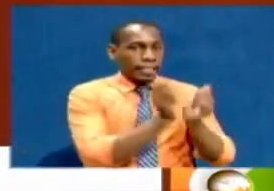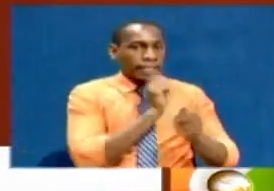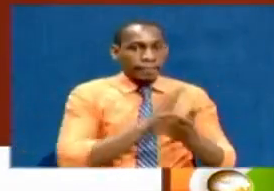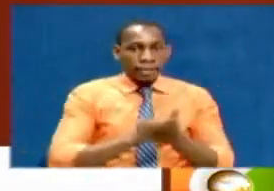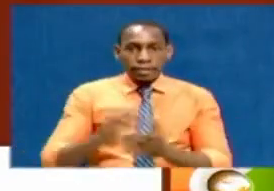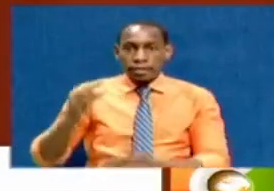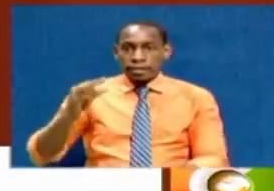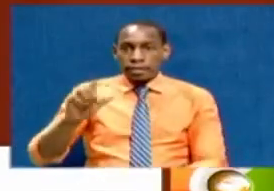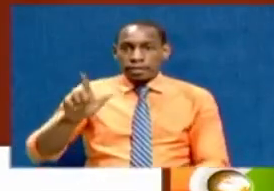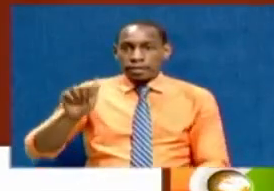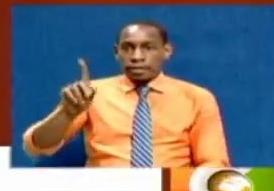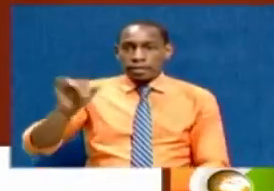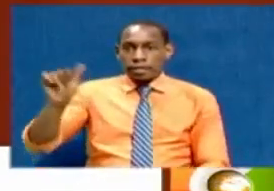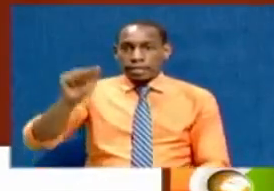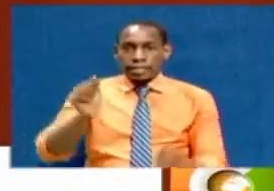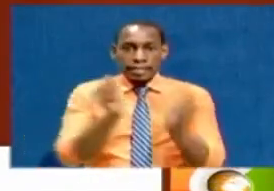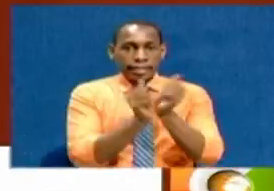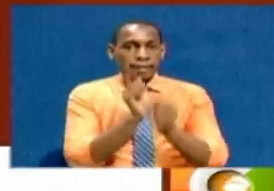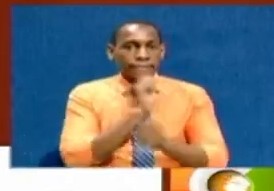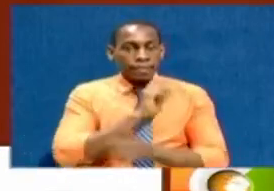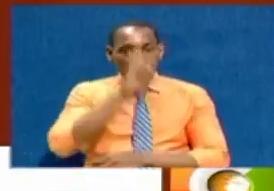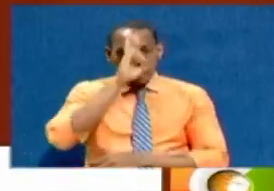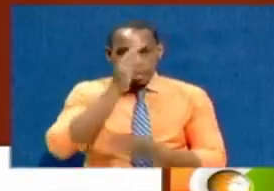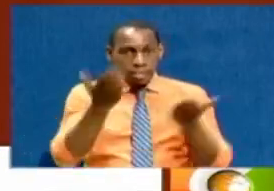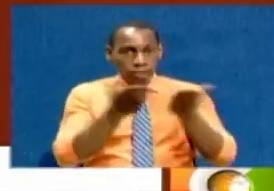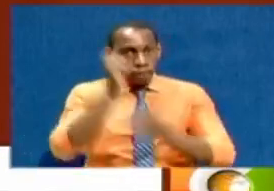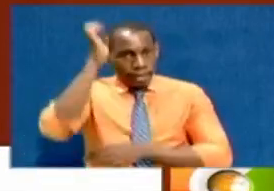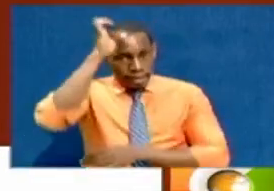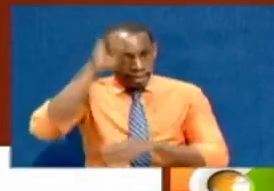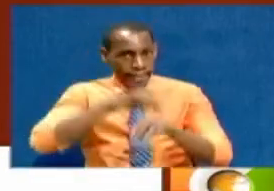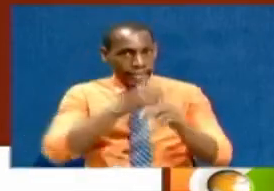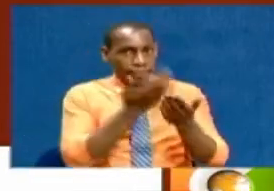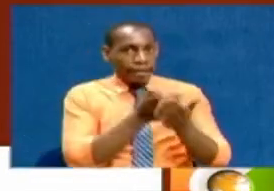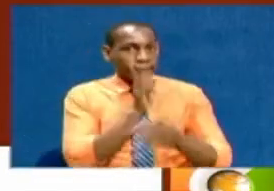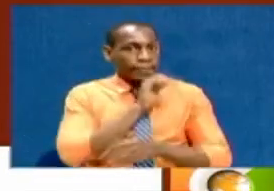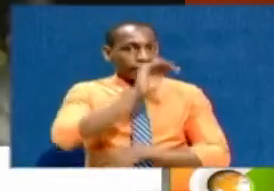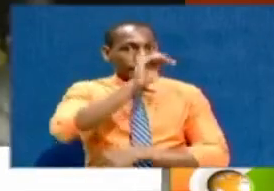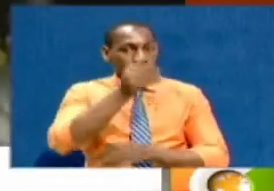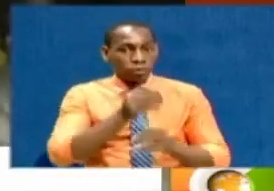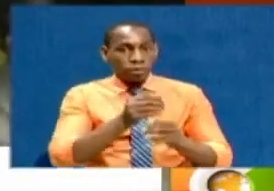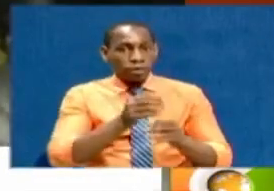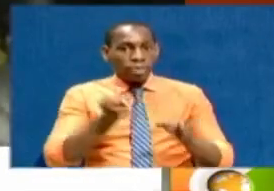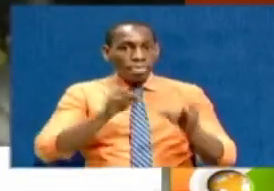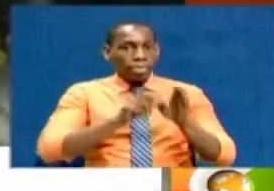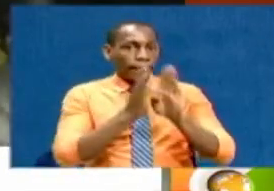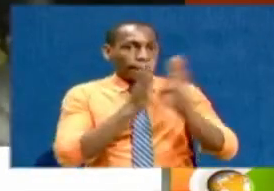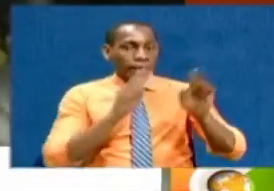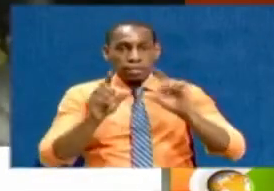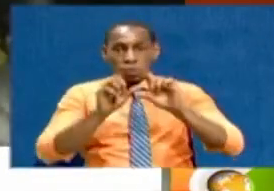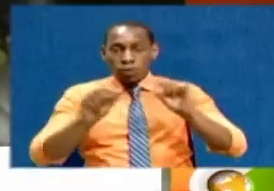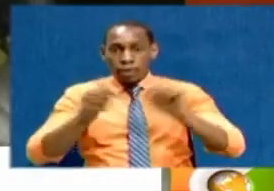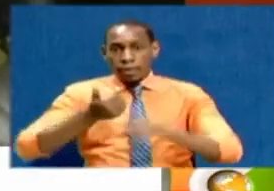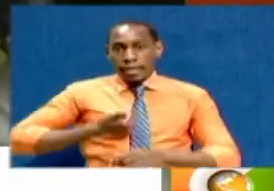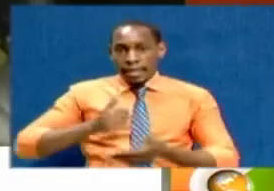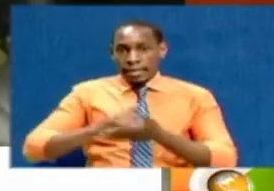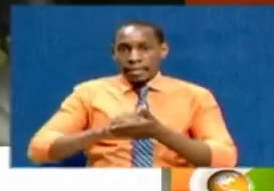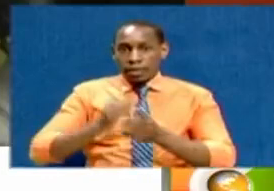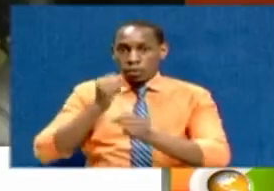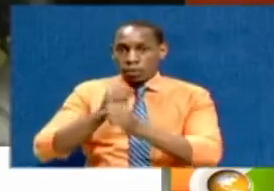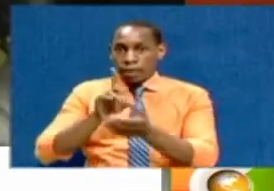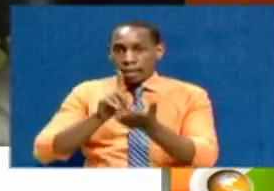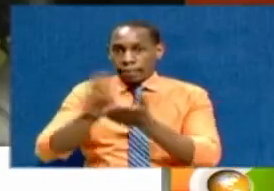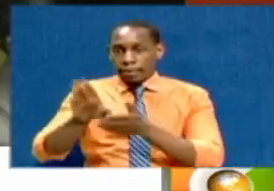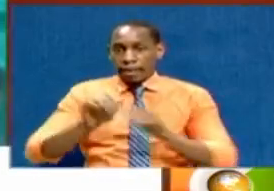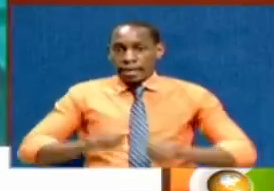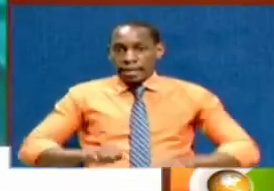Naam, Gladys Naliaka alikamatwa na polisi mjini Eldoret alipokuwa amewasili mjini humo kwa basi. Inasemekana msichana huyo aliwachishwa kazi